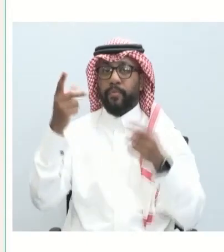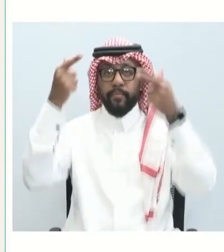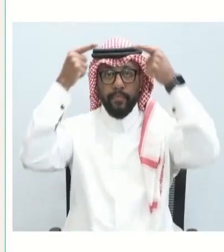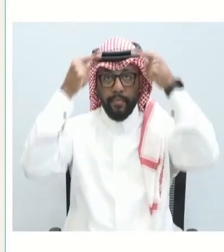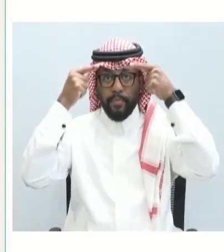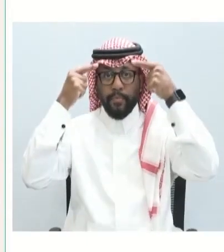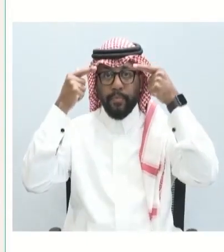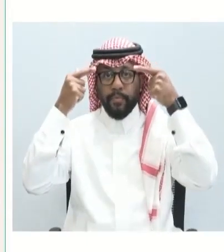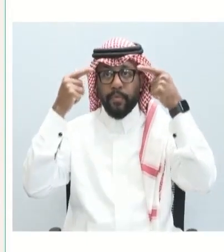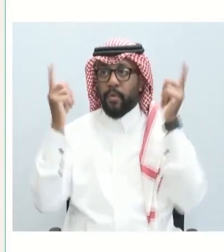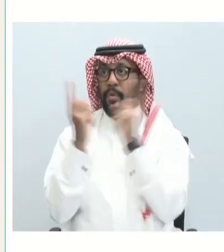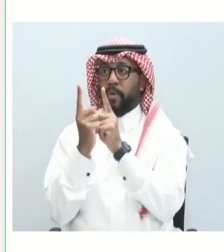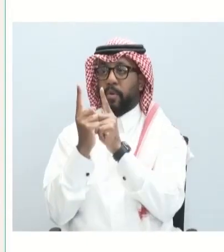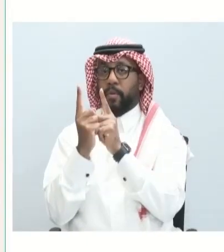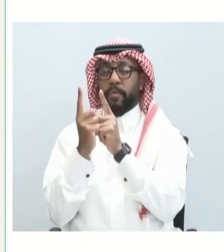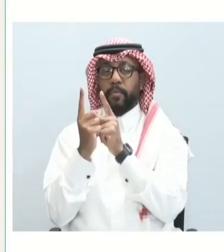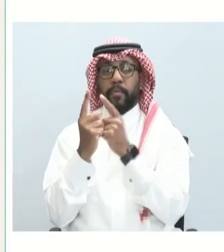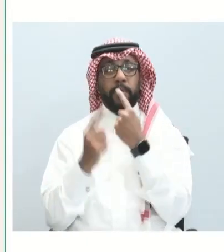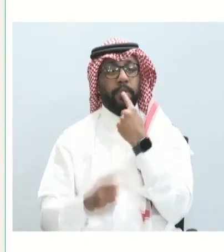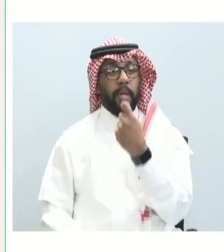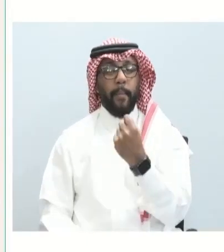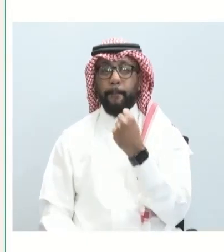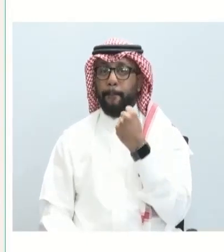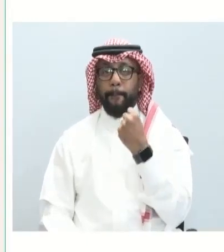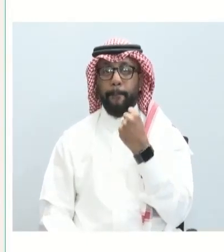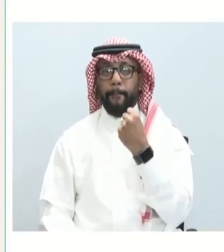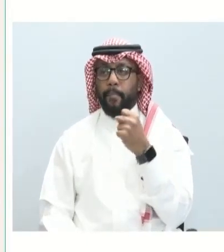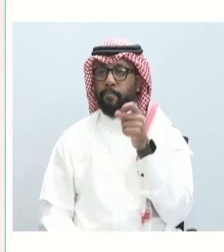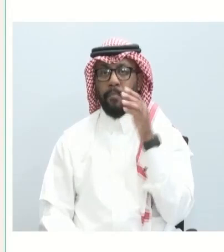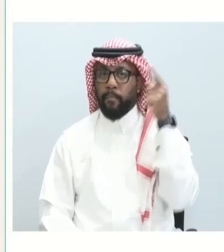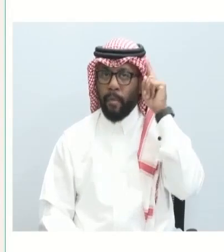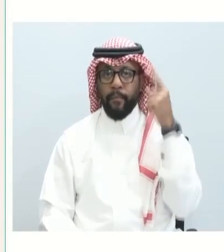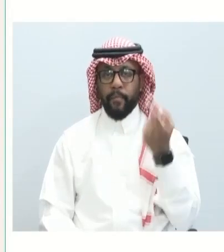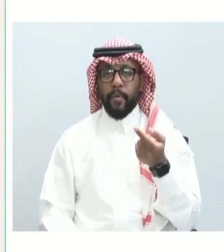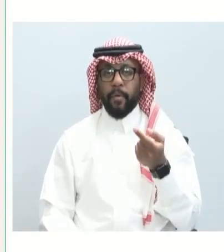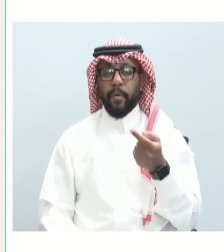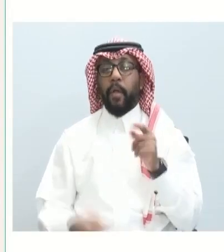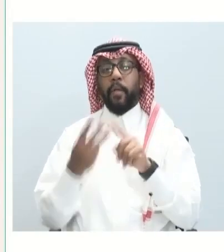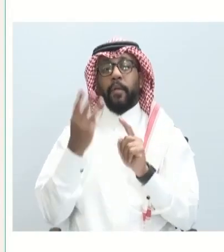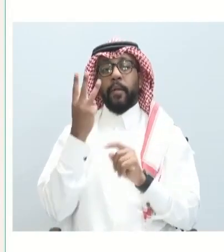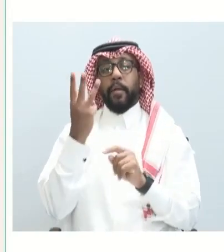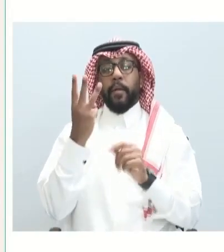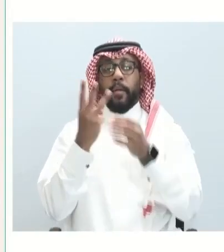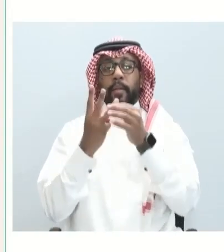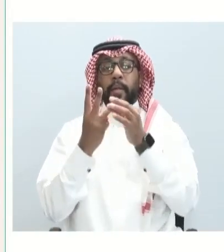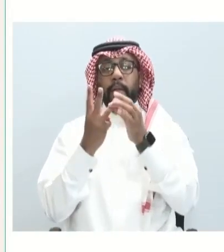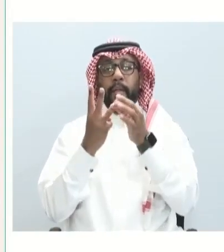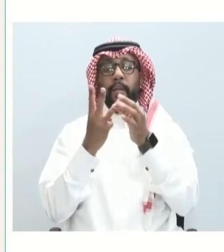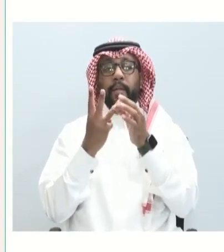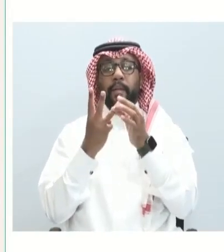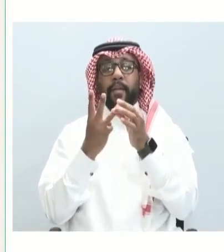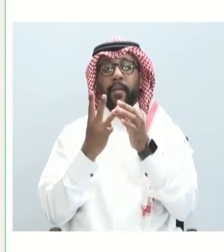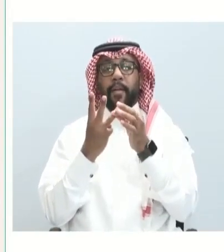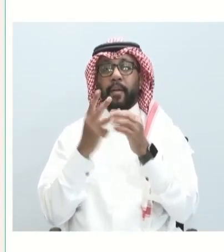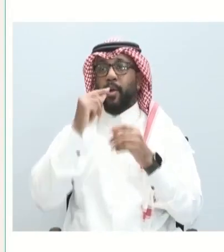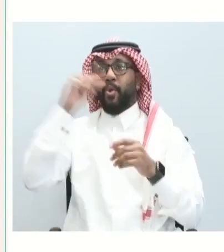المتسابق الاول فعجز ايضا عن الاجابه ولما جاء دور المتسابق الثالث